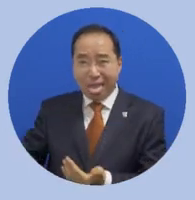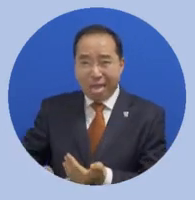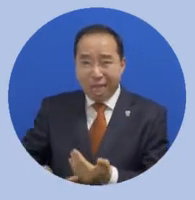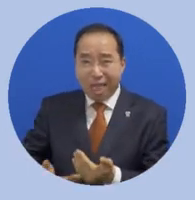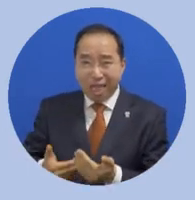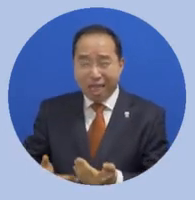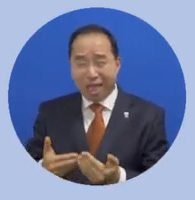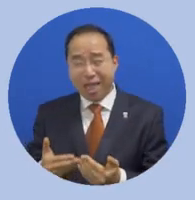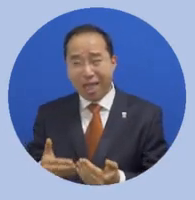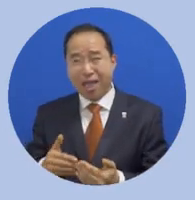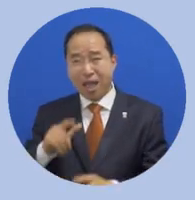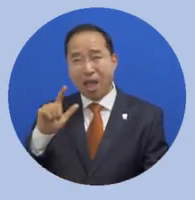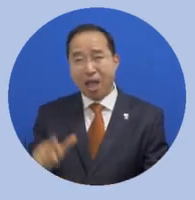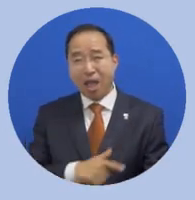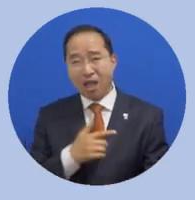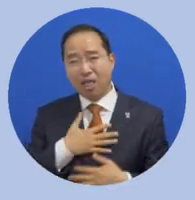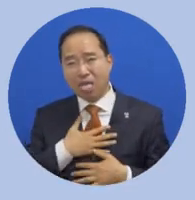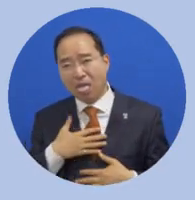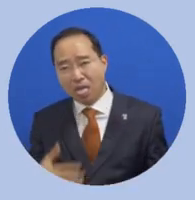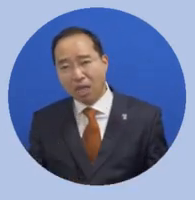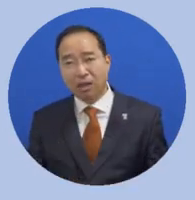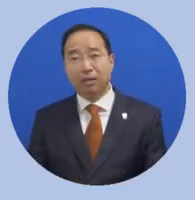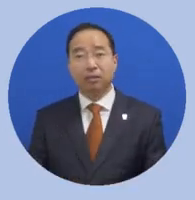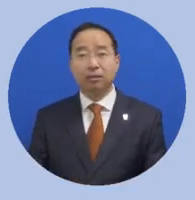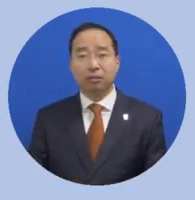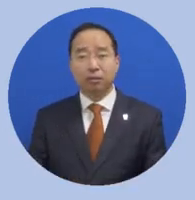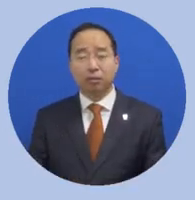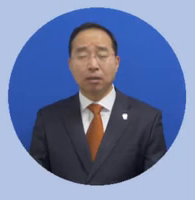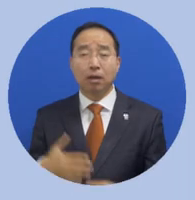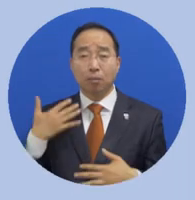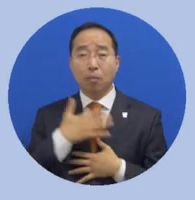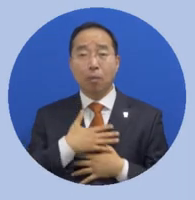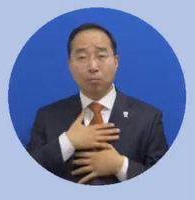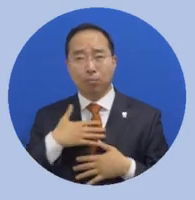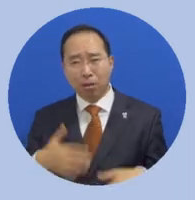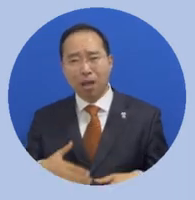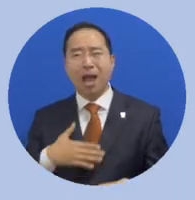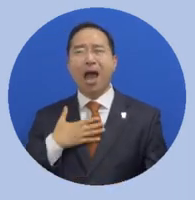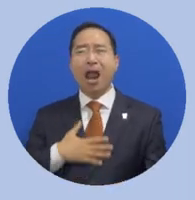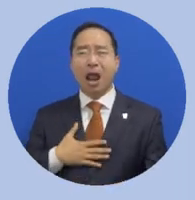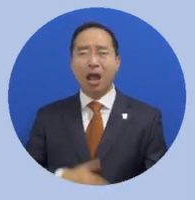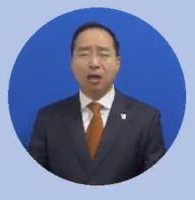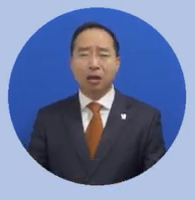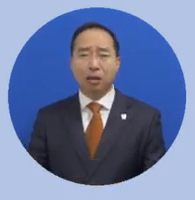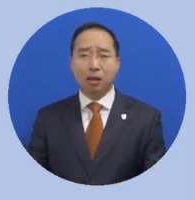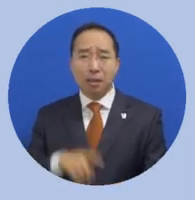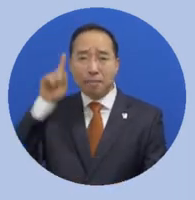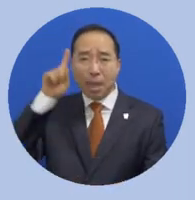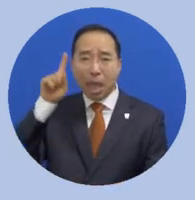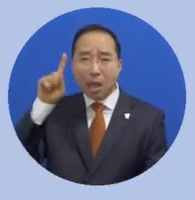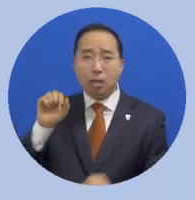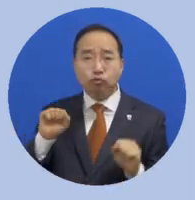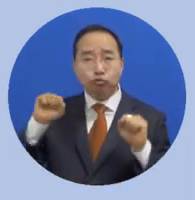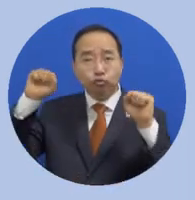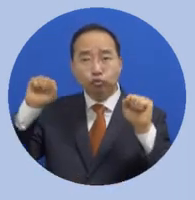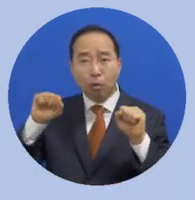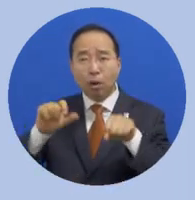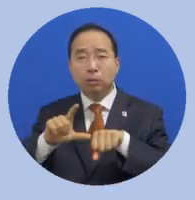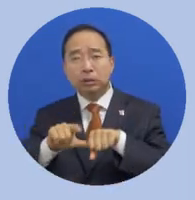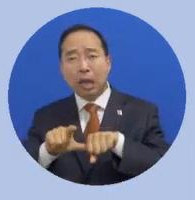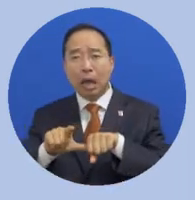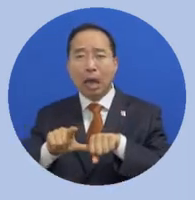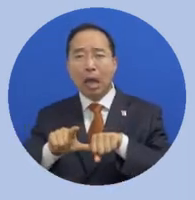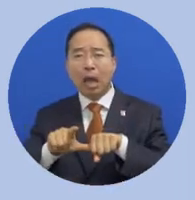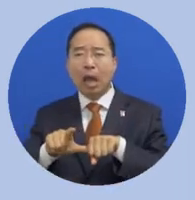밤 파김치가 돼서 들어오는데 체력이 딸리는 거는 알고 있는데 매일